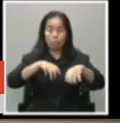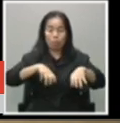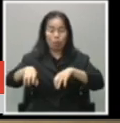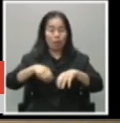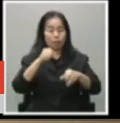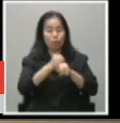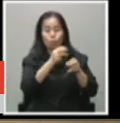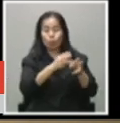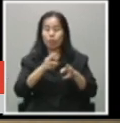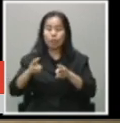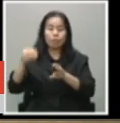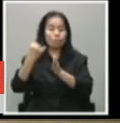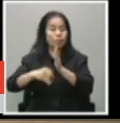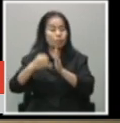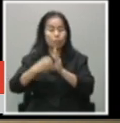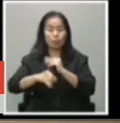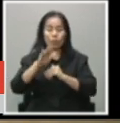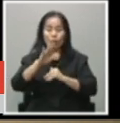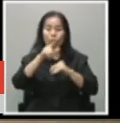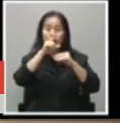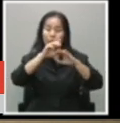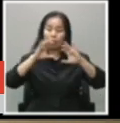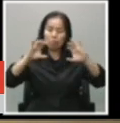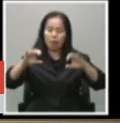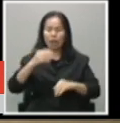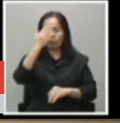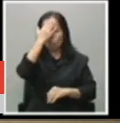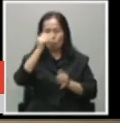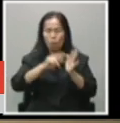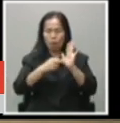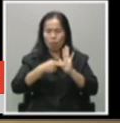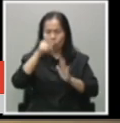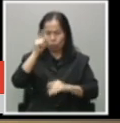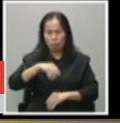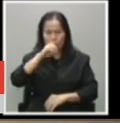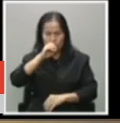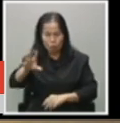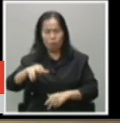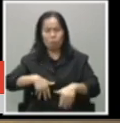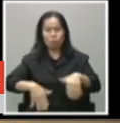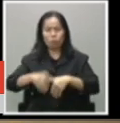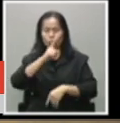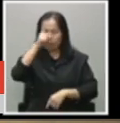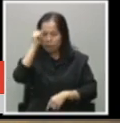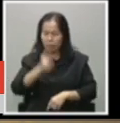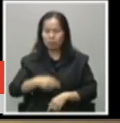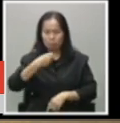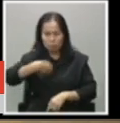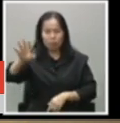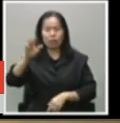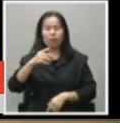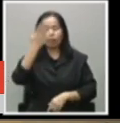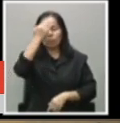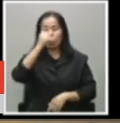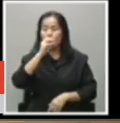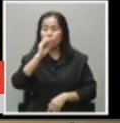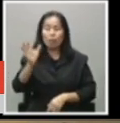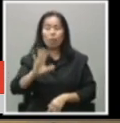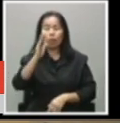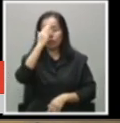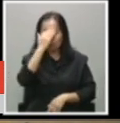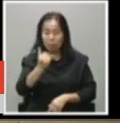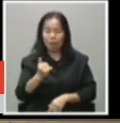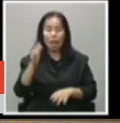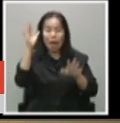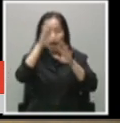ดพลาดของรัฐบาลไม่บอกความจริงกับพี่น้องประชาชนเพื่อที่จะได้เตรียมตัวรับมืออย่างที่เพื่อนสมาชิกนะคะนางส